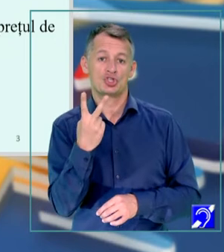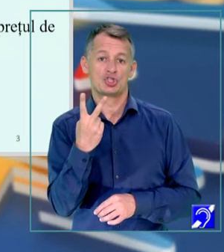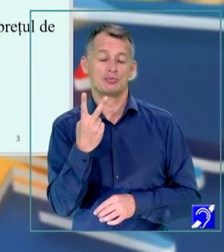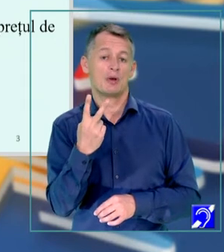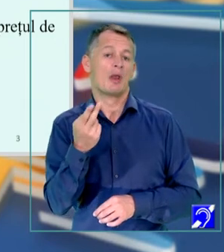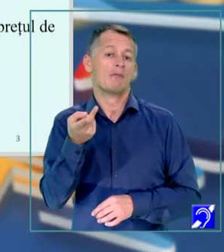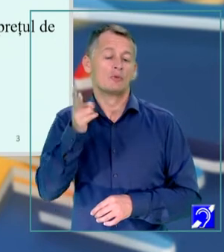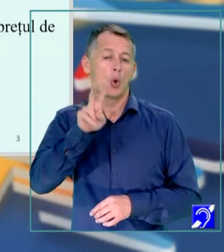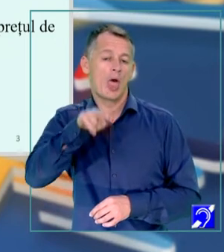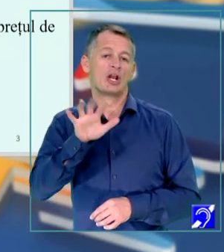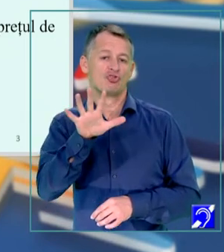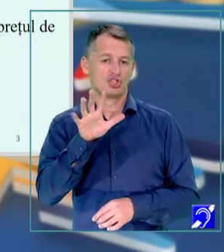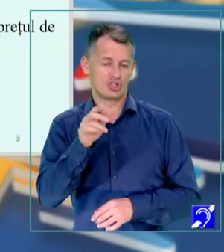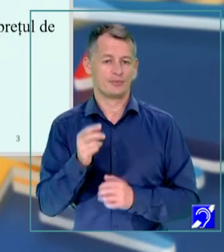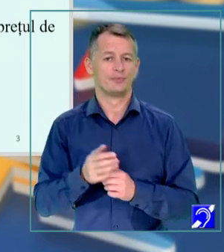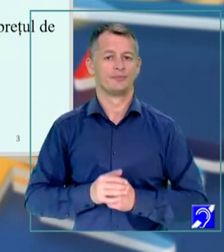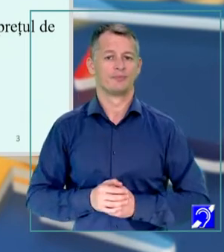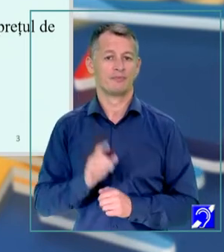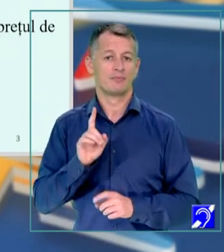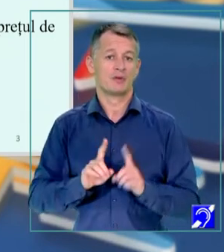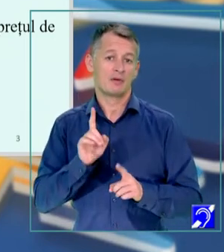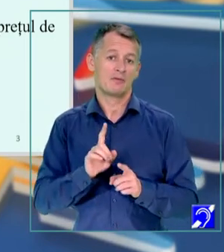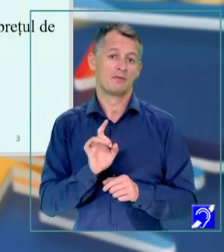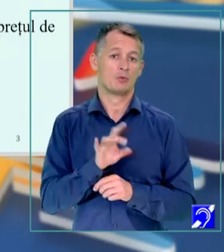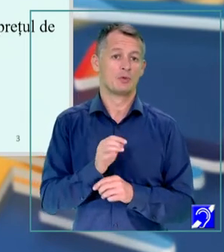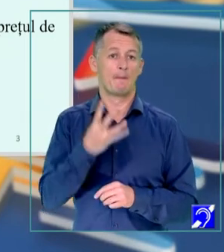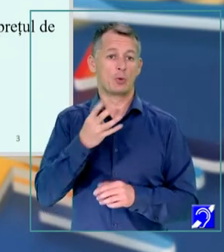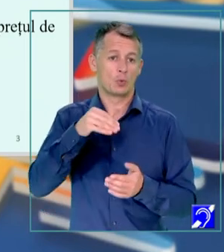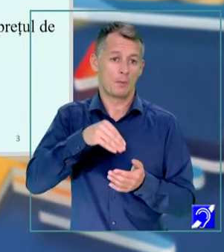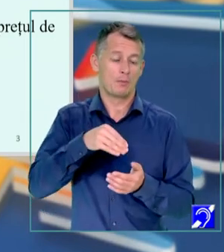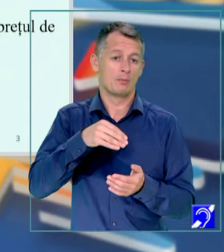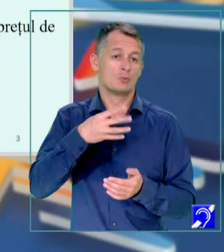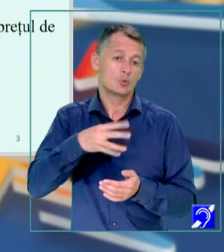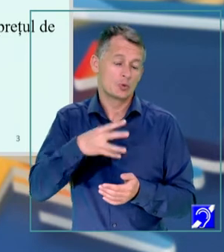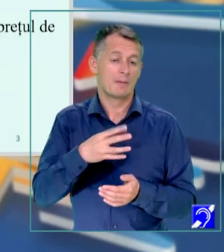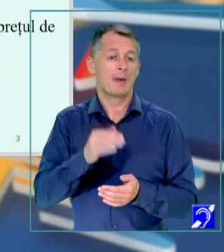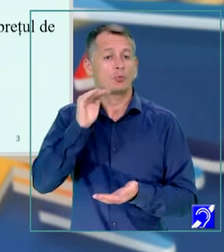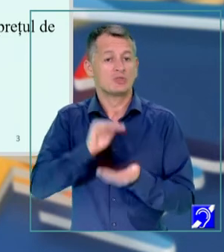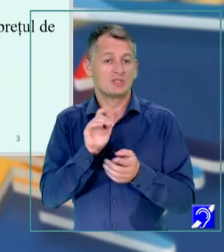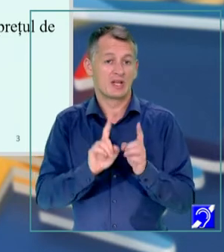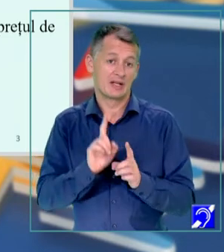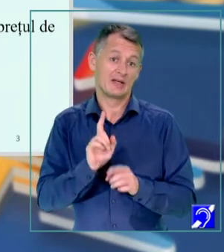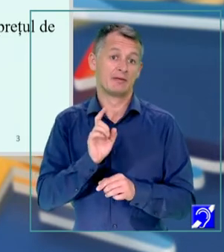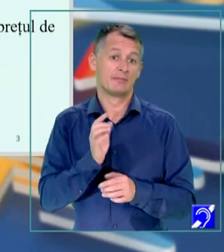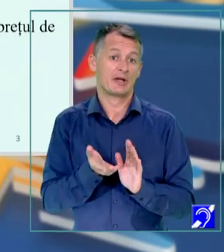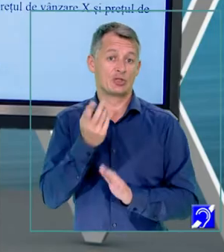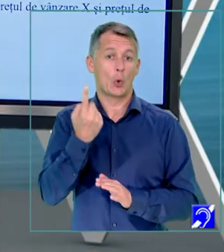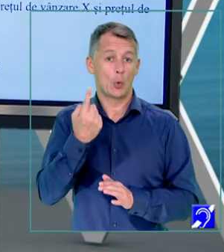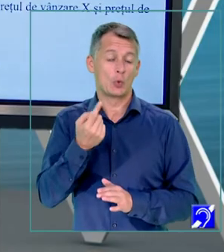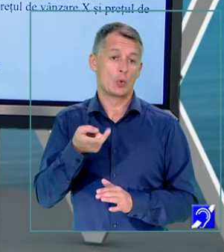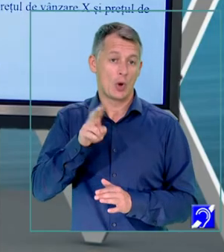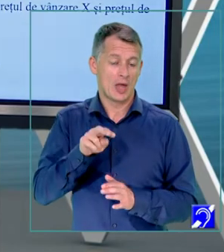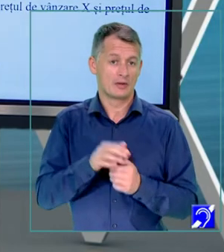vor fi vândute cu 400 bucăți mai puțin dacă prețul crește cu un dolar dacă crește cu 2 dolari atunci evidență vor fi